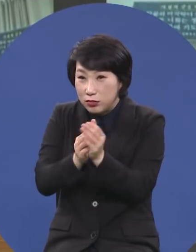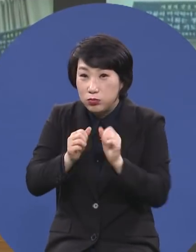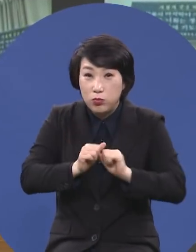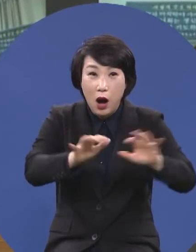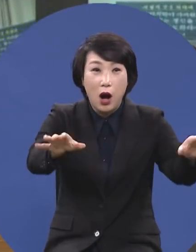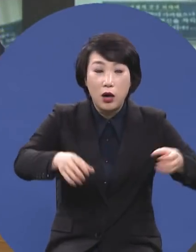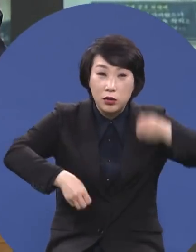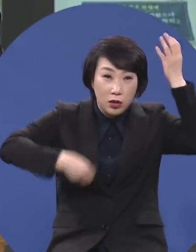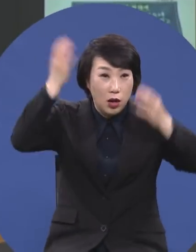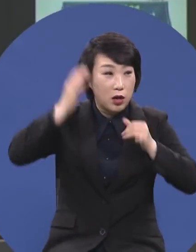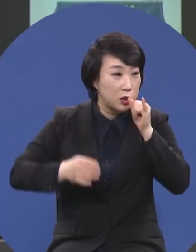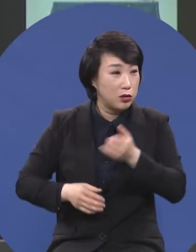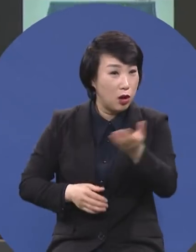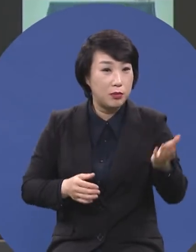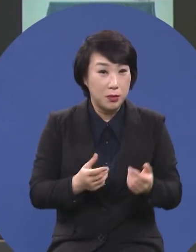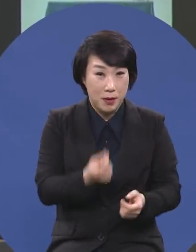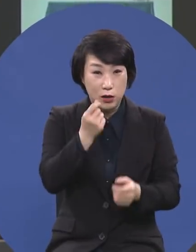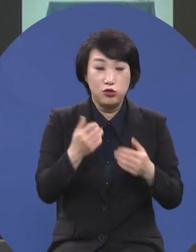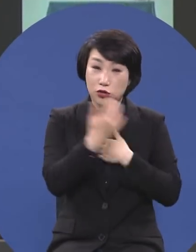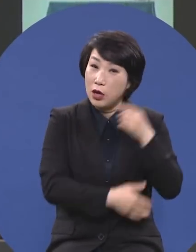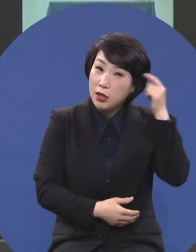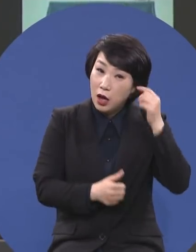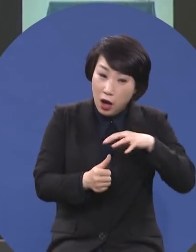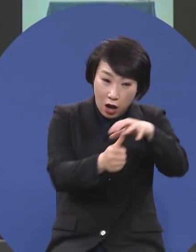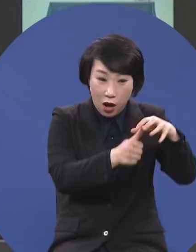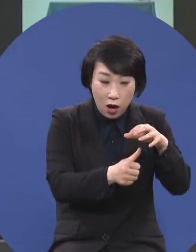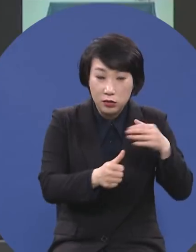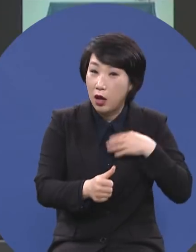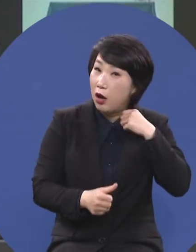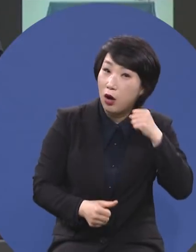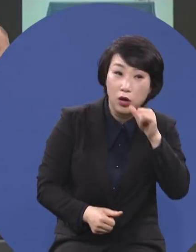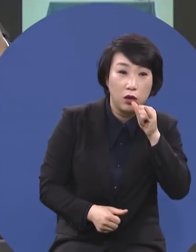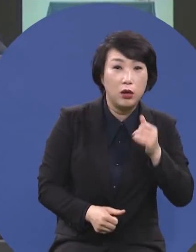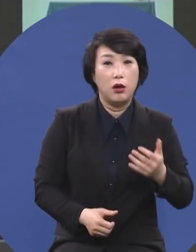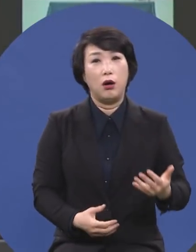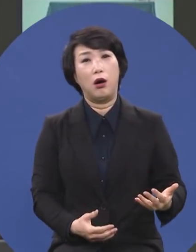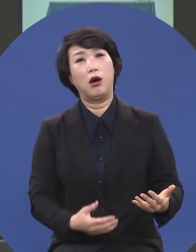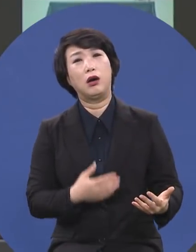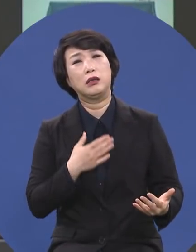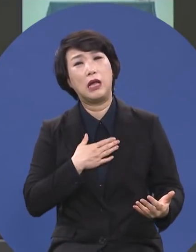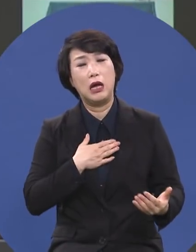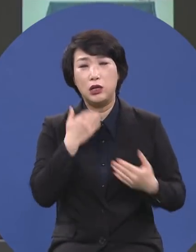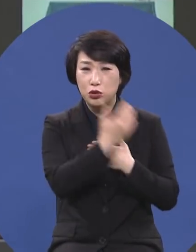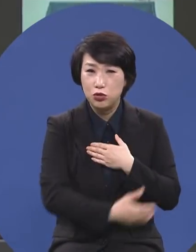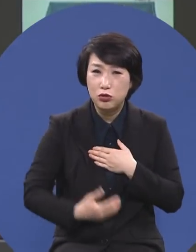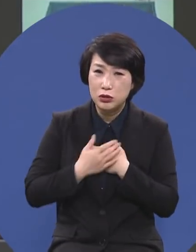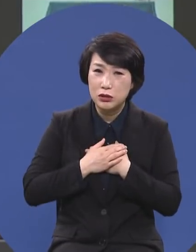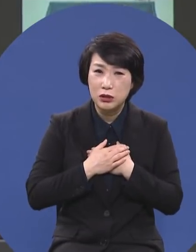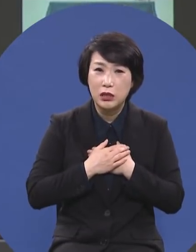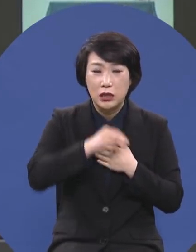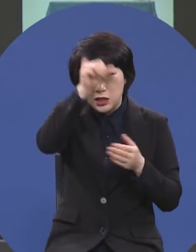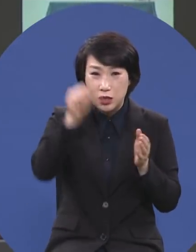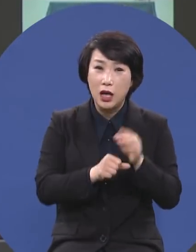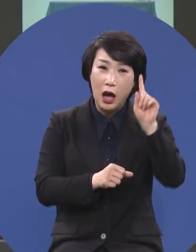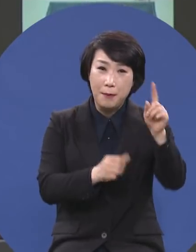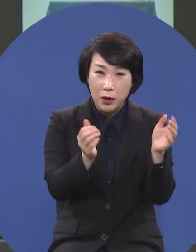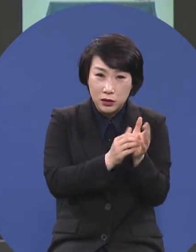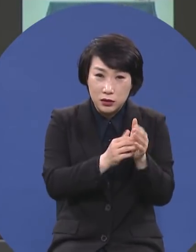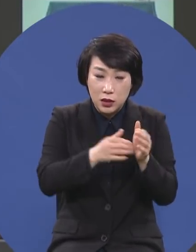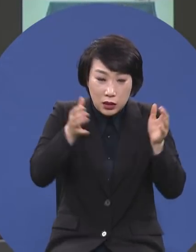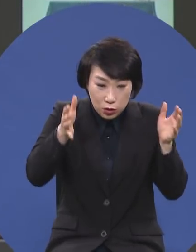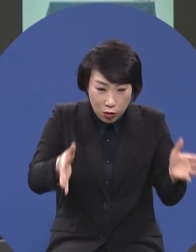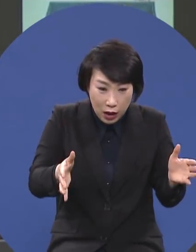당신은 바로 육신의 생각이 장악해서 당신을 움직여 나갈 때 당신의 육신이라는 한 번밖에 못 사는